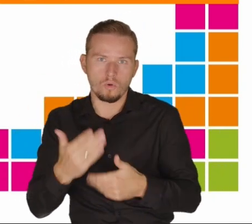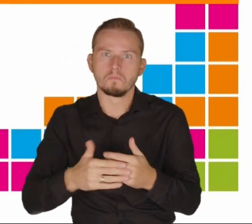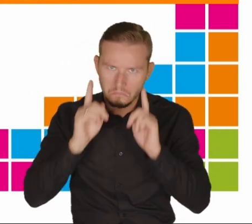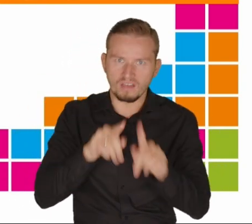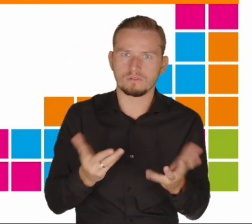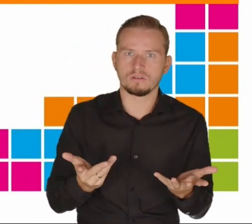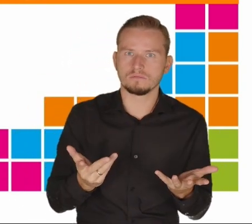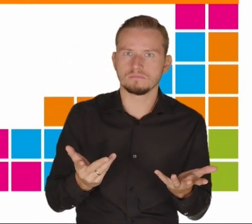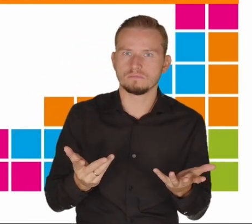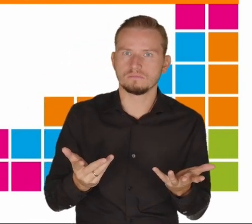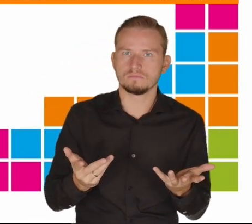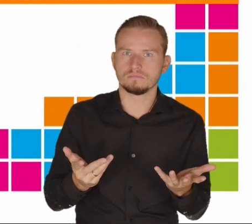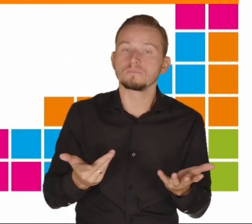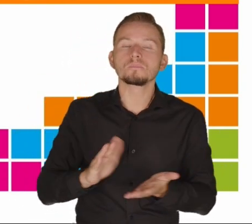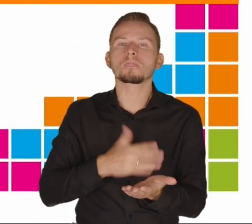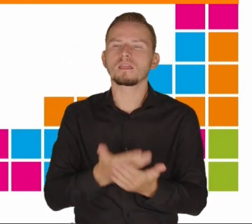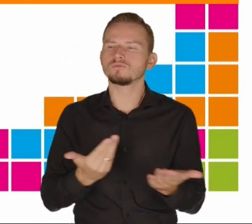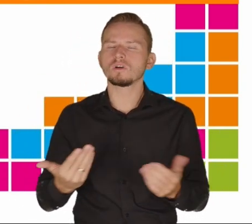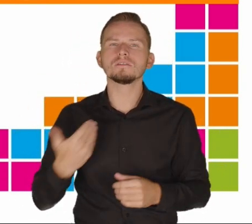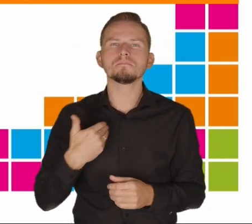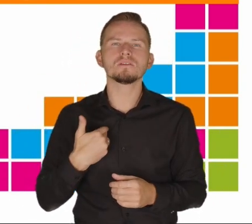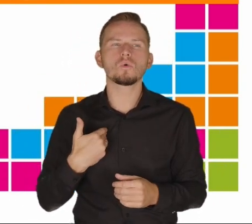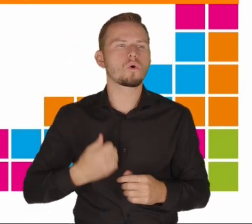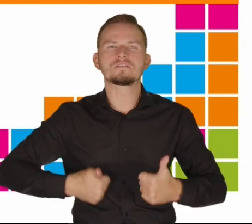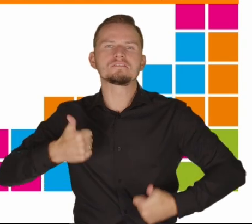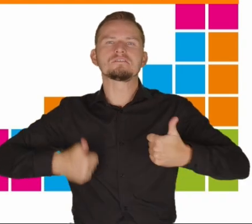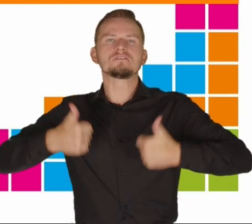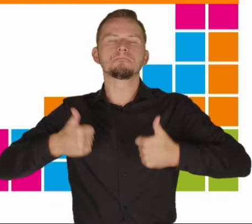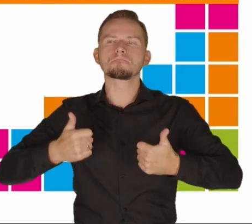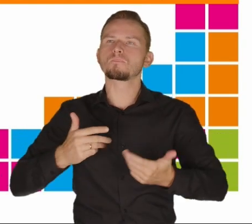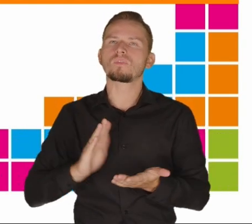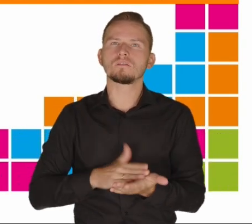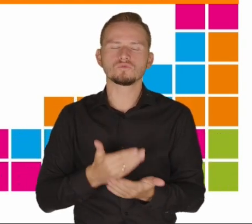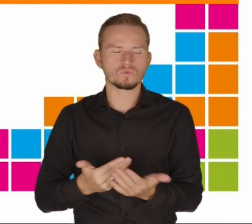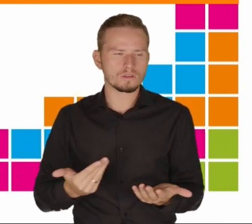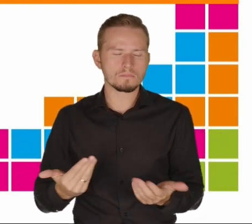było najprawdopodobniej z wyzwaniem